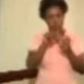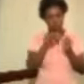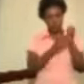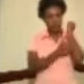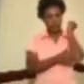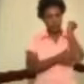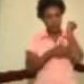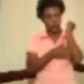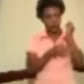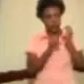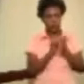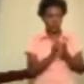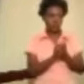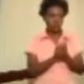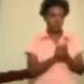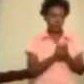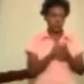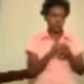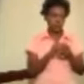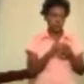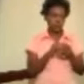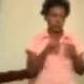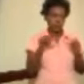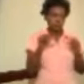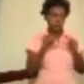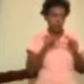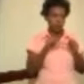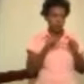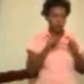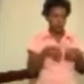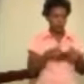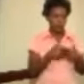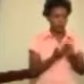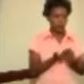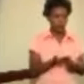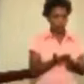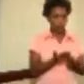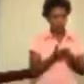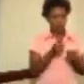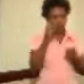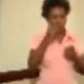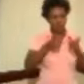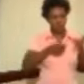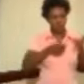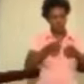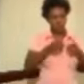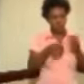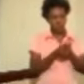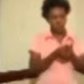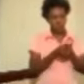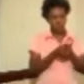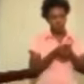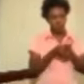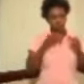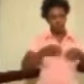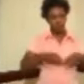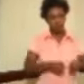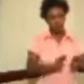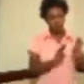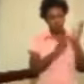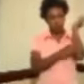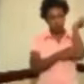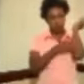bon faut me dire que Jean yo traité la partie haïtienne un peu à travers le monde est toujours marginalisé que ça